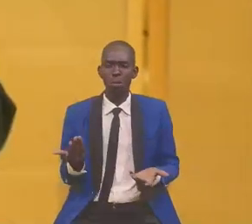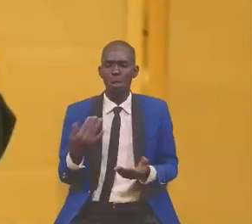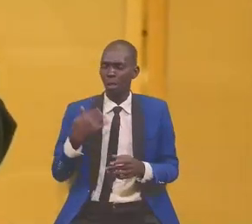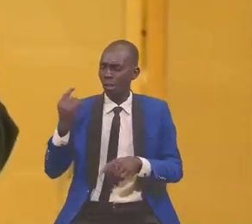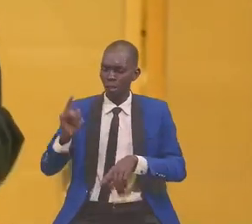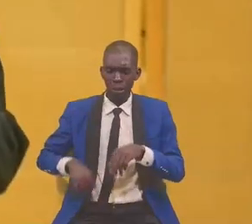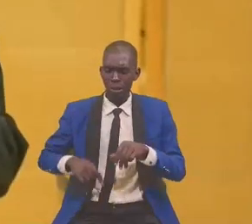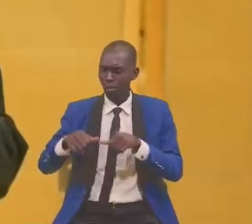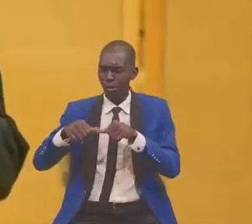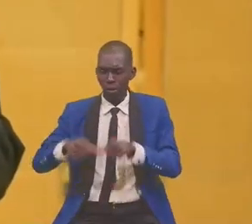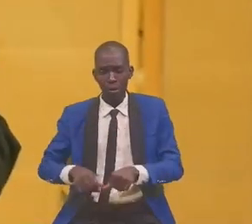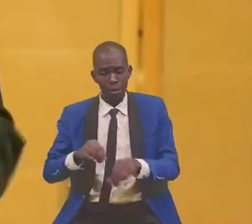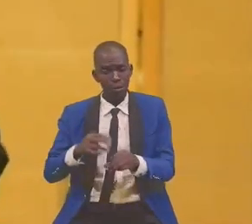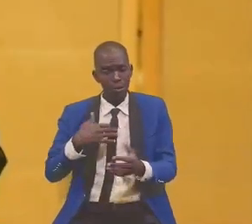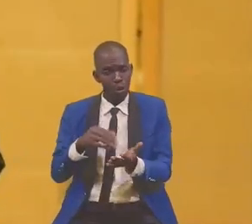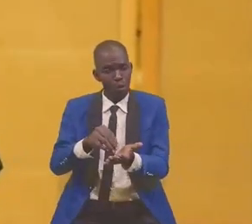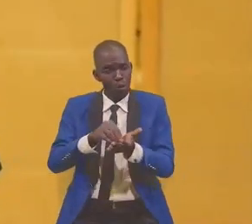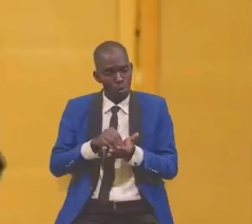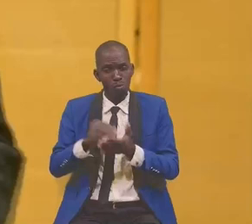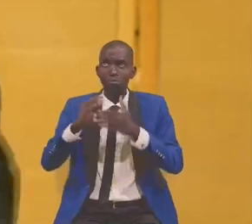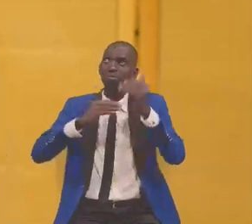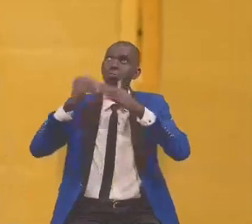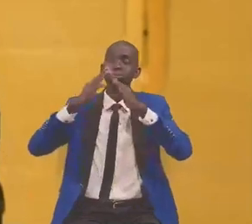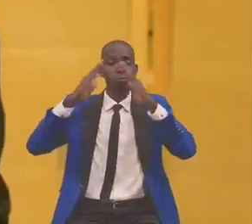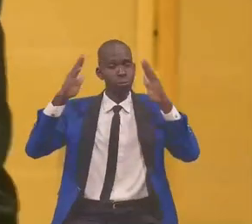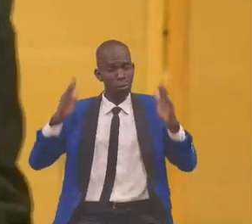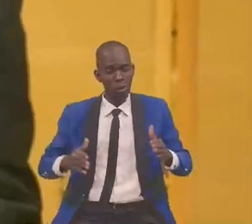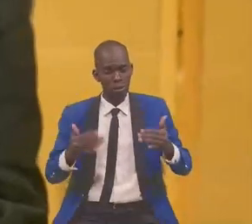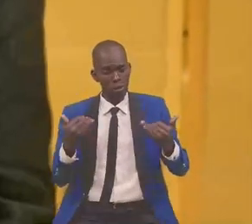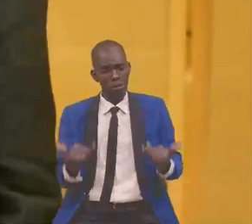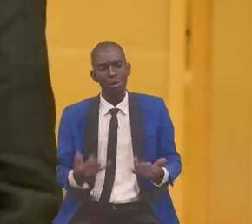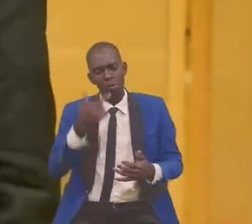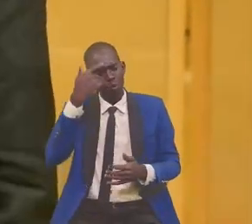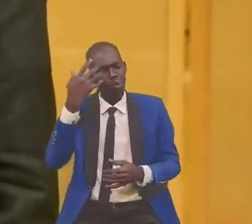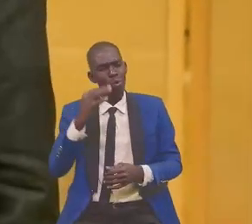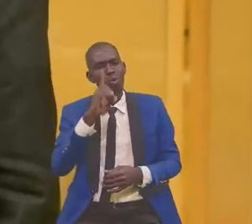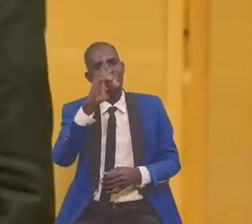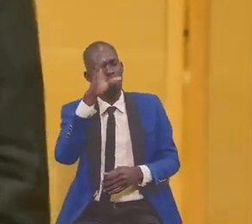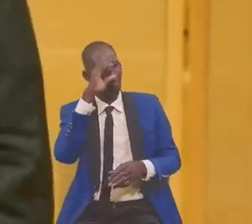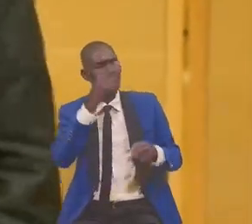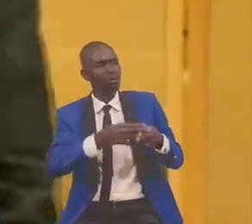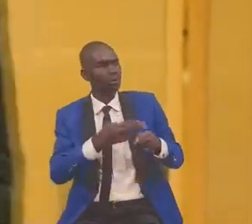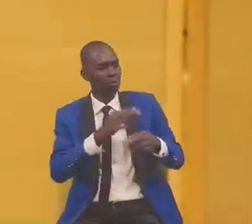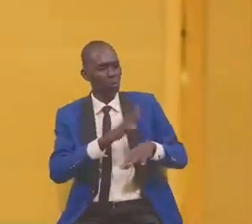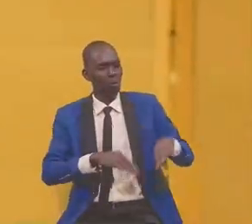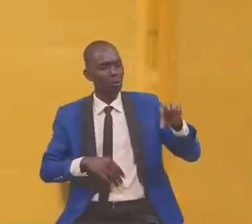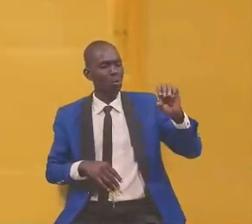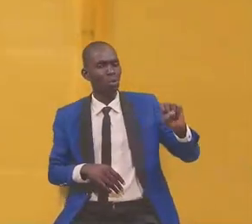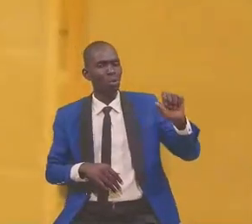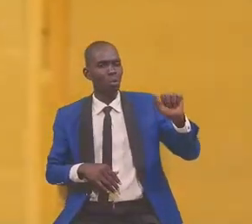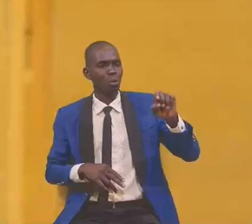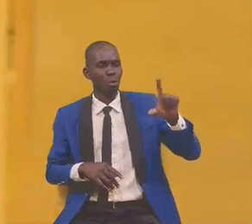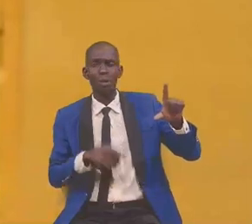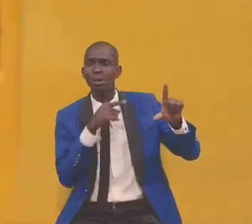bâtie. Me voici. Et il y a un homme appelé Saul là-bas. Et il m'a chassé. Me